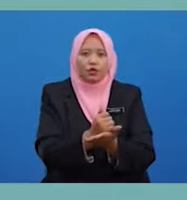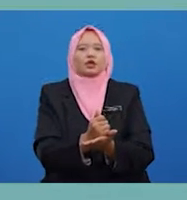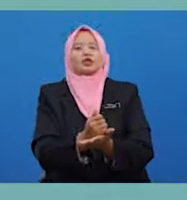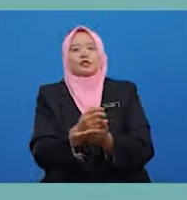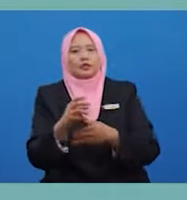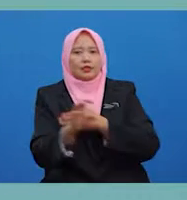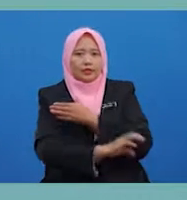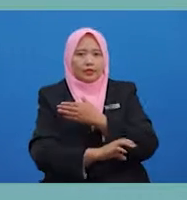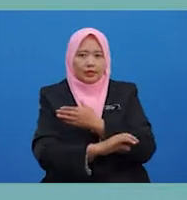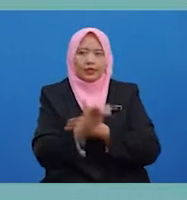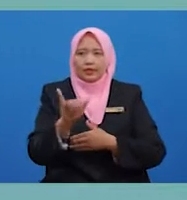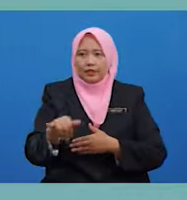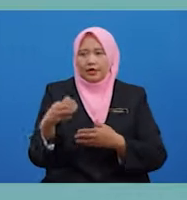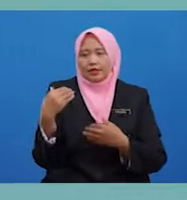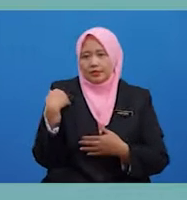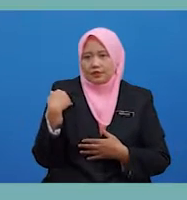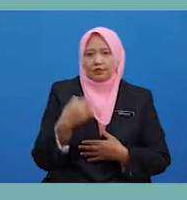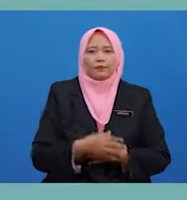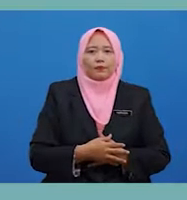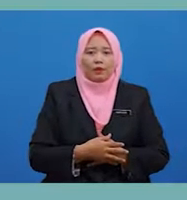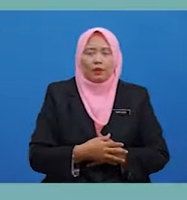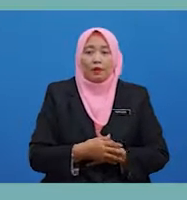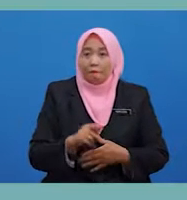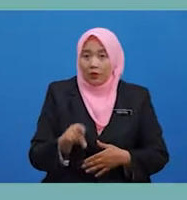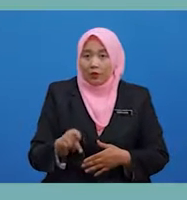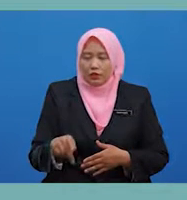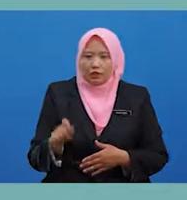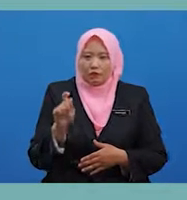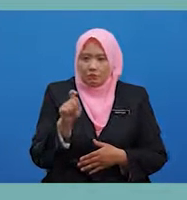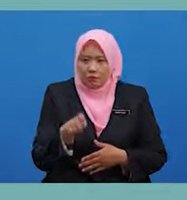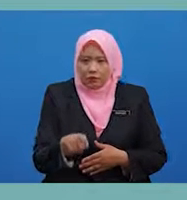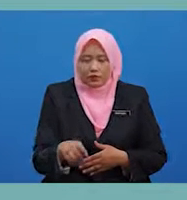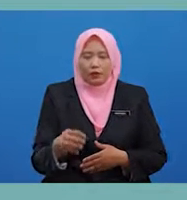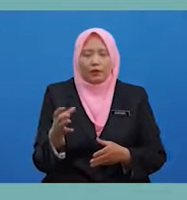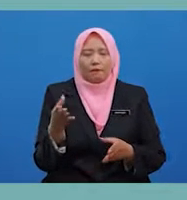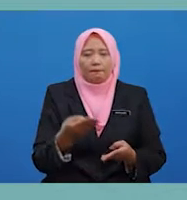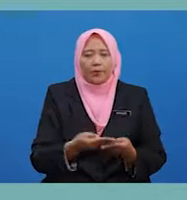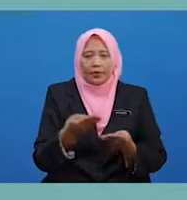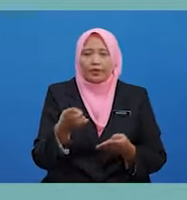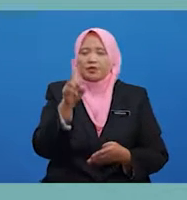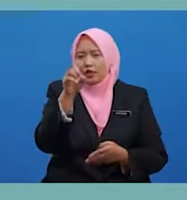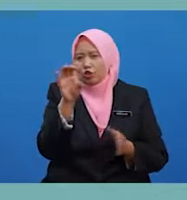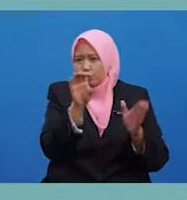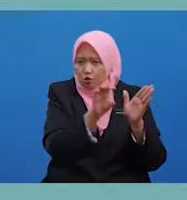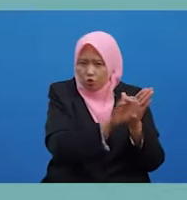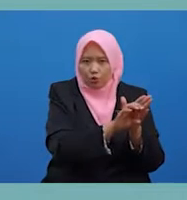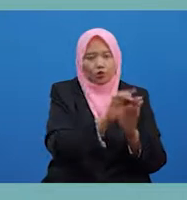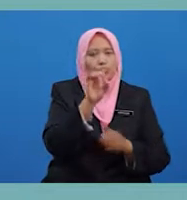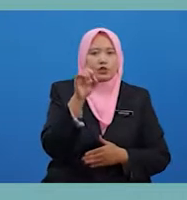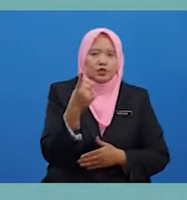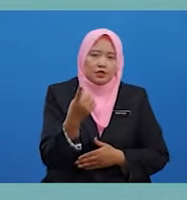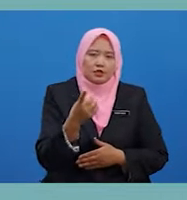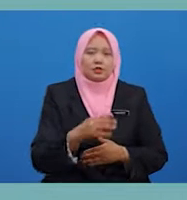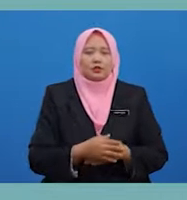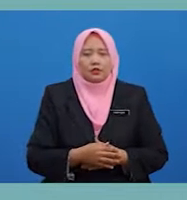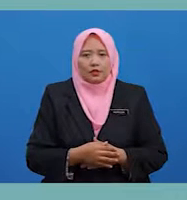Walau bagaimanapun, pelajar hanya perlu memberikan satu contoh negara sahaja sebagai bukti